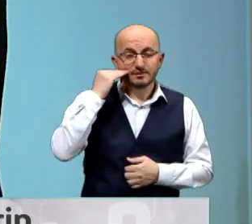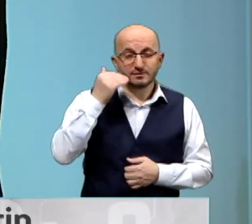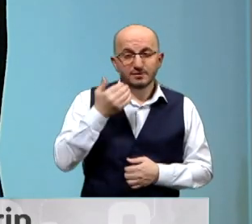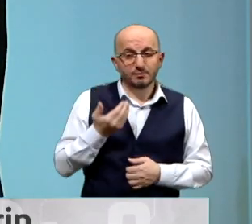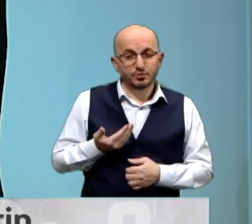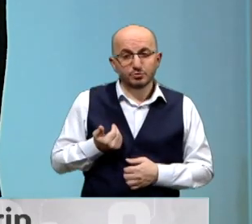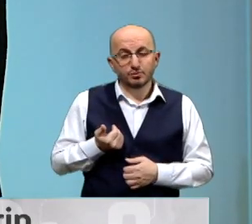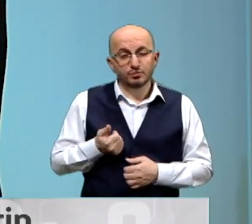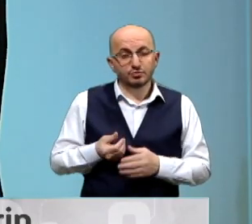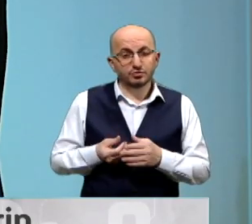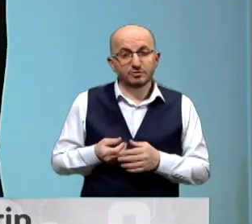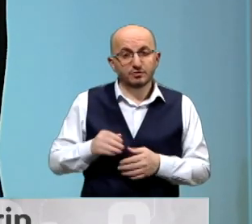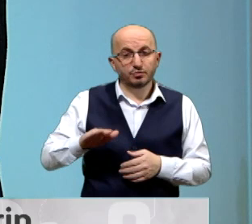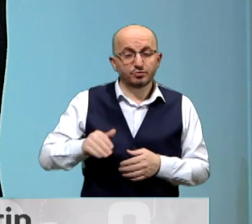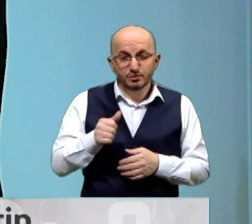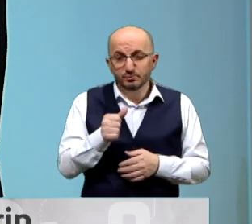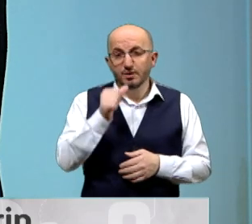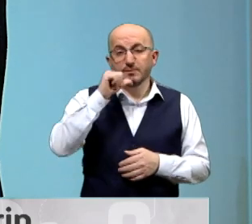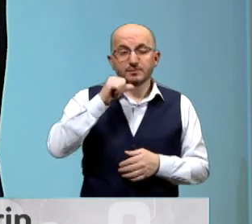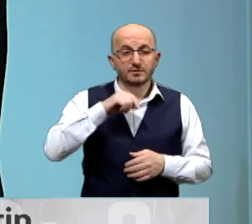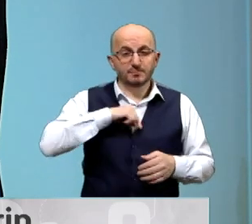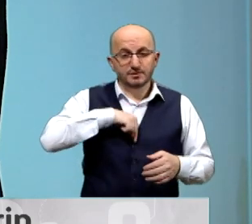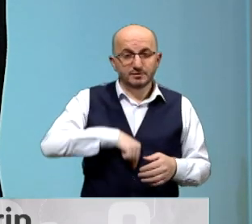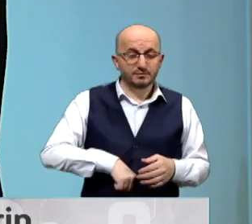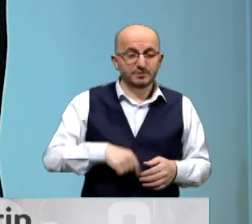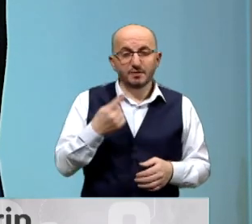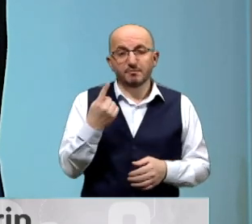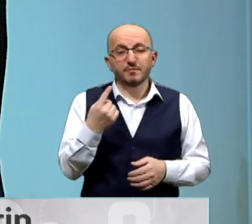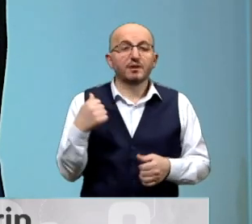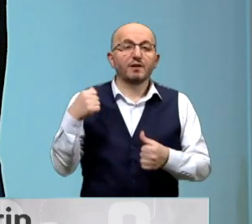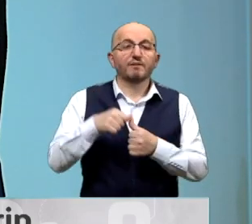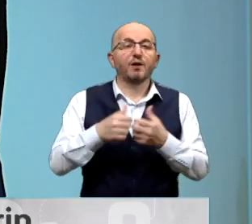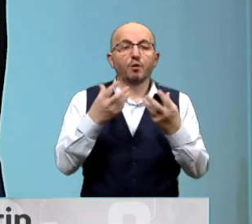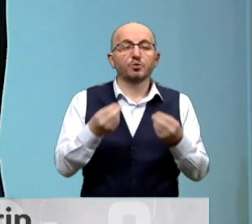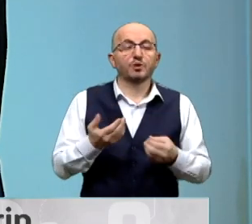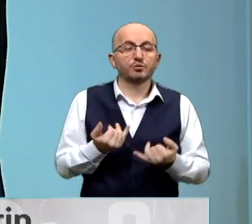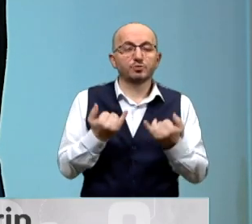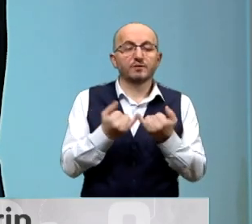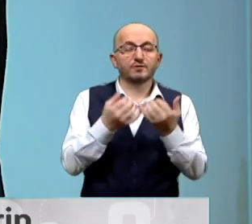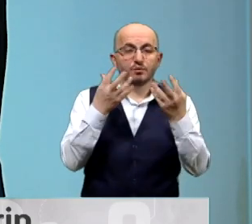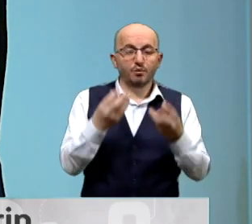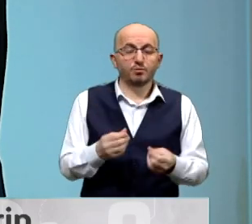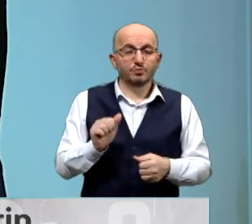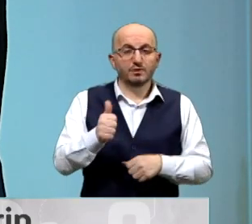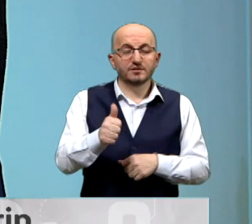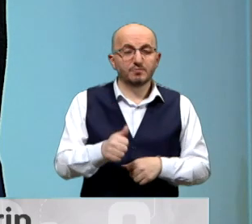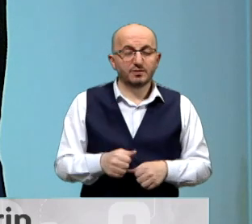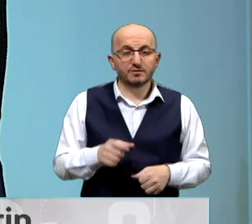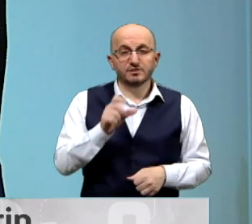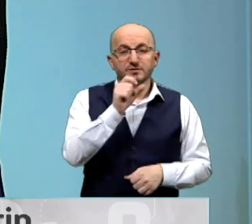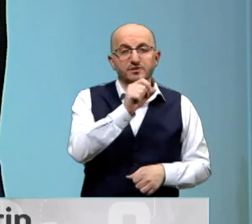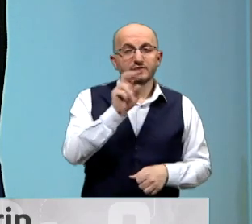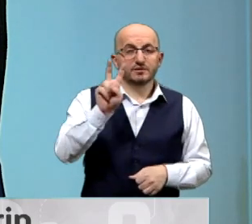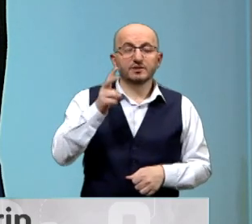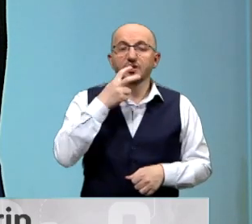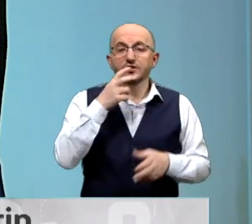çıksa çocuk da bunu emse midesini emse Bir defa da emse süt kardeşliği olur Ne zaman 0-2 yaş